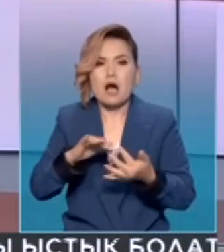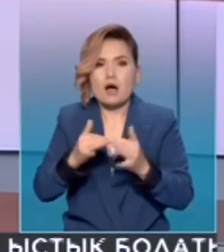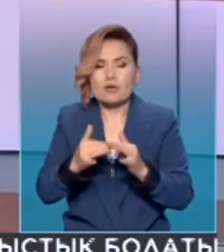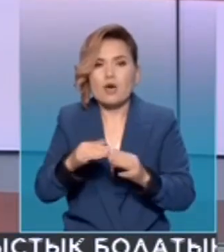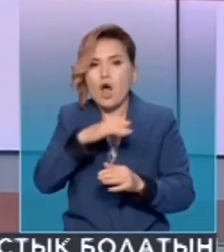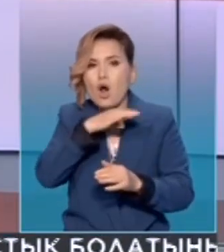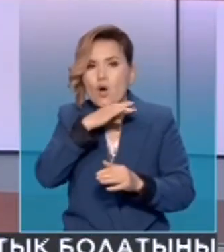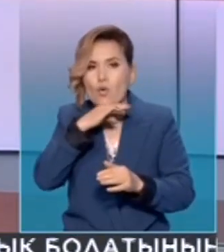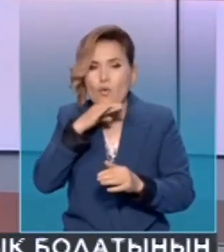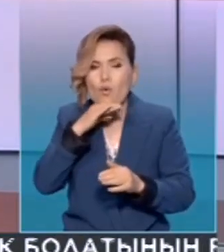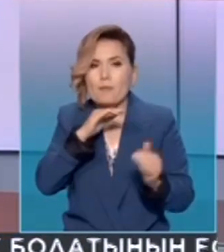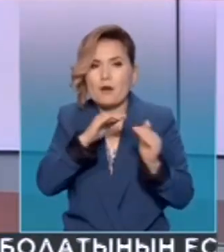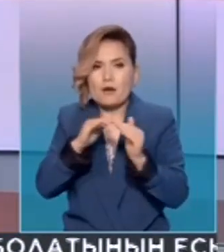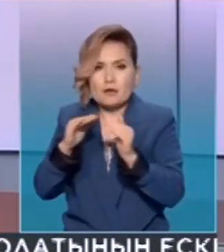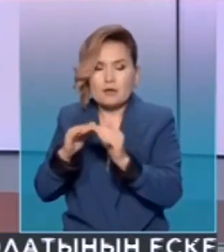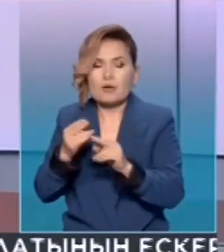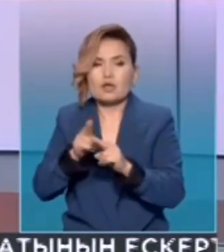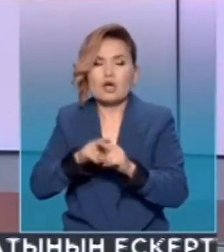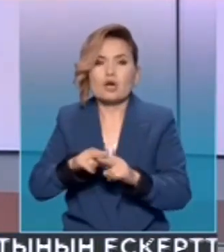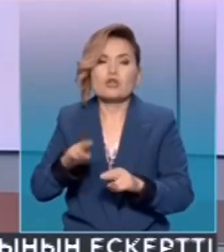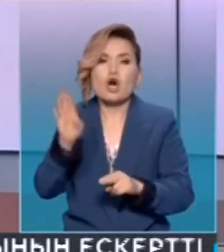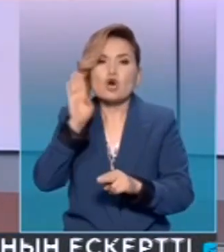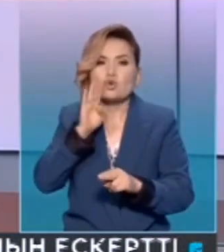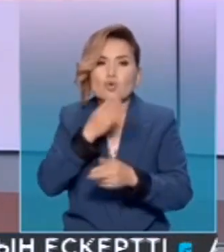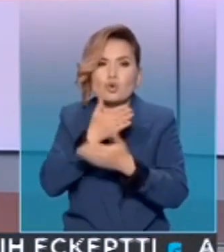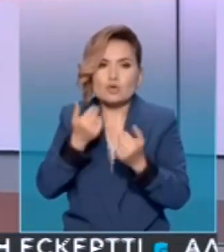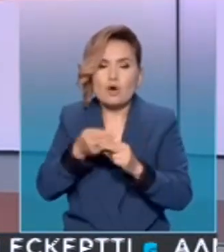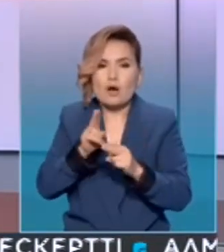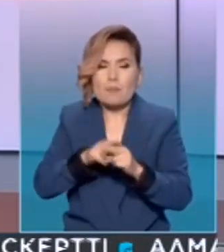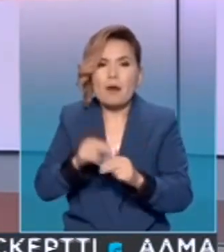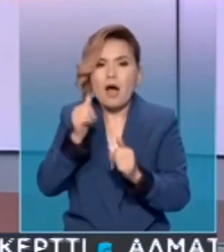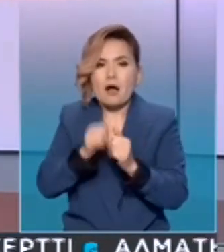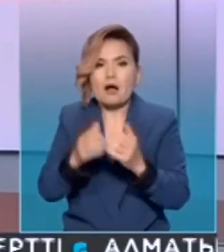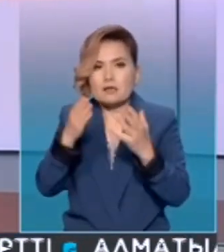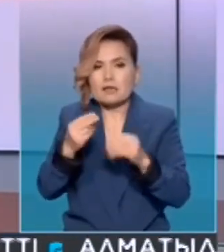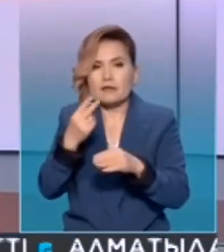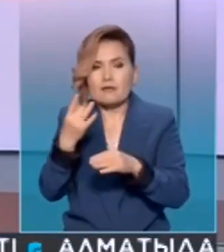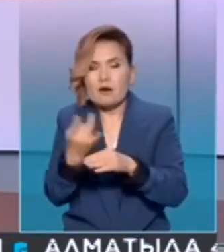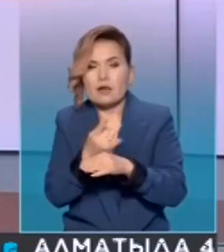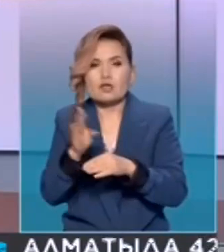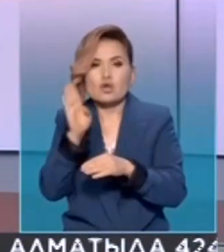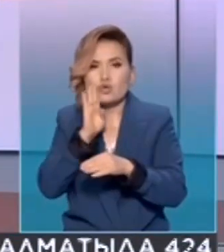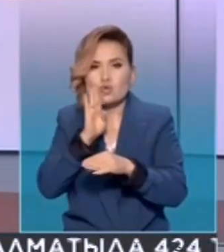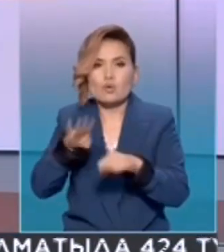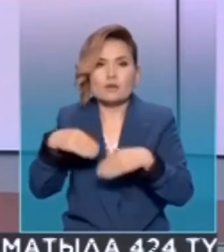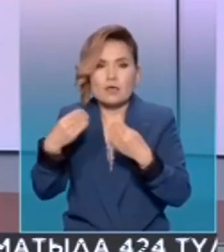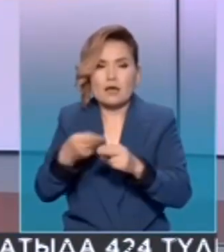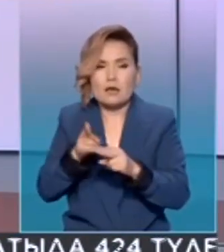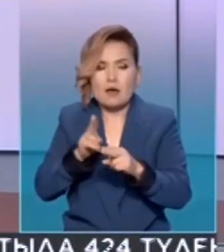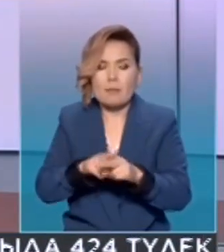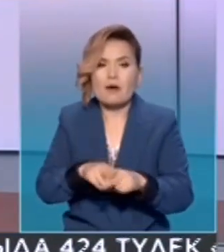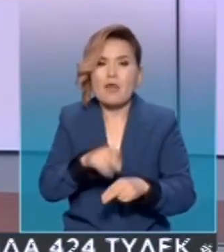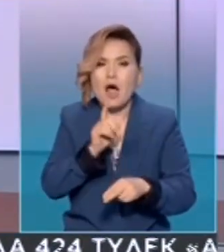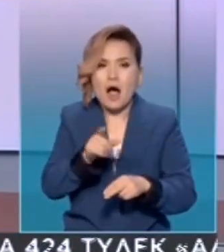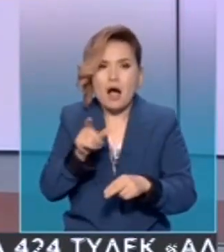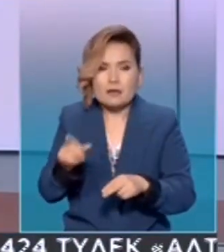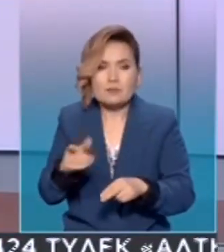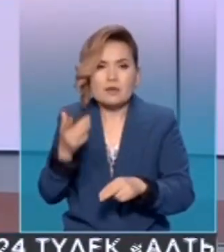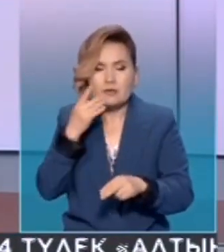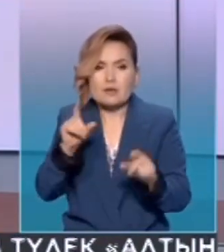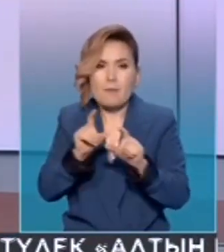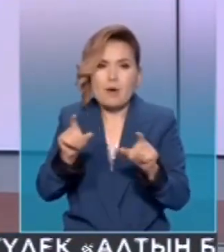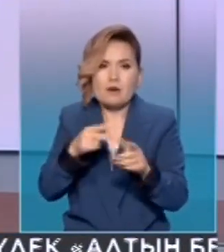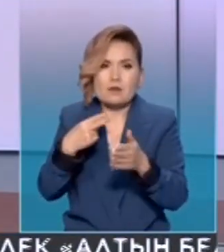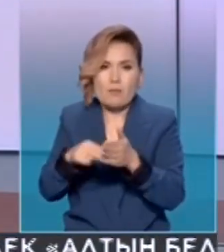тұрғын үйлердің халқы ауыз суға жармай отыр. Тіршілік нәрі күніне екі ағырат беріледі. Үлгермегендер ағайын туысымен дүкен жағалап